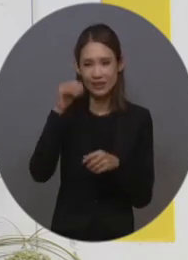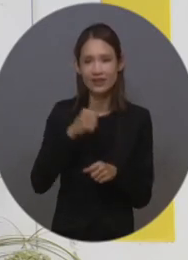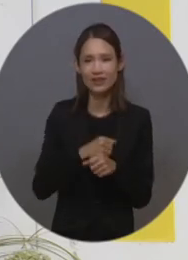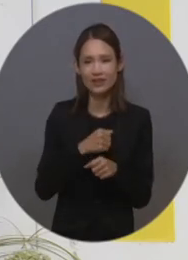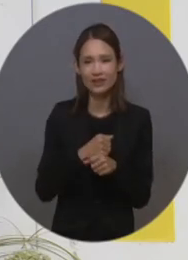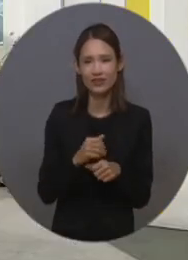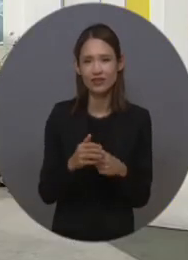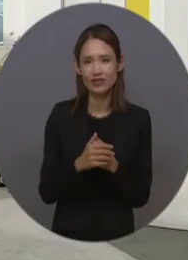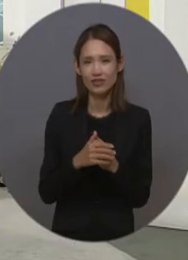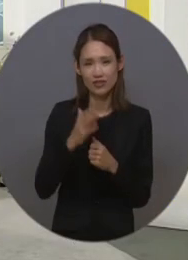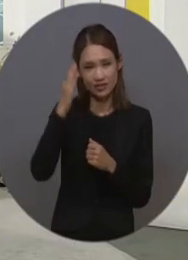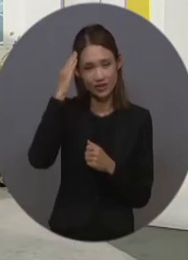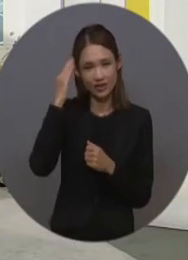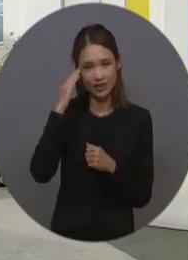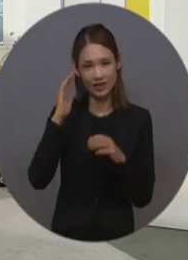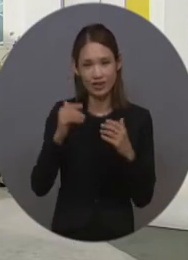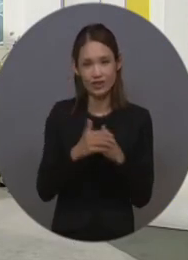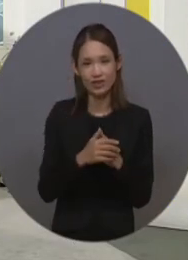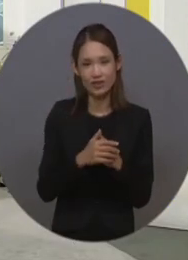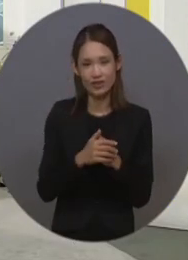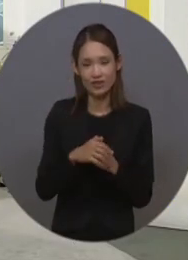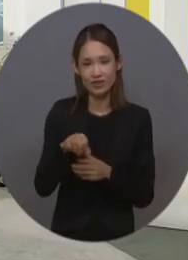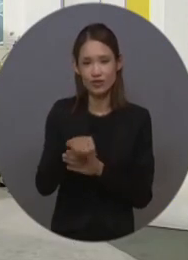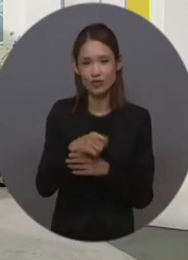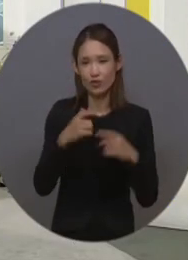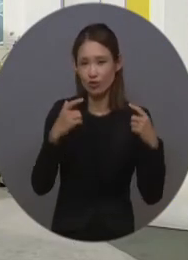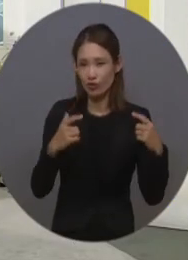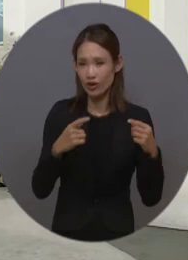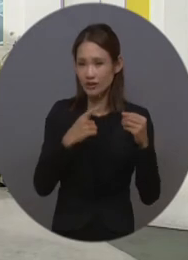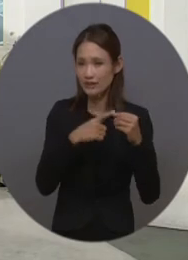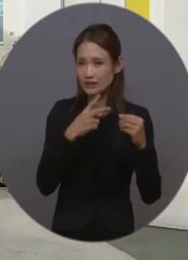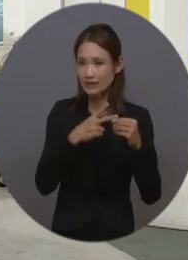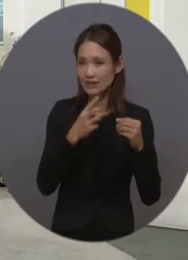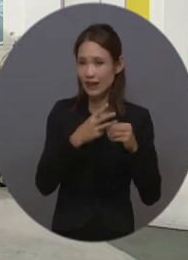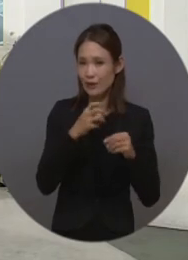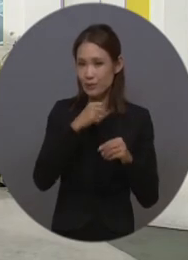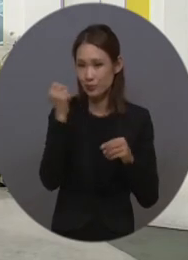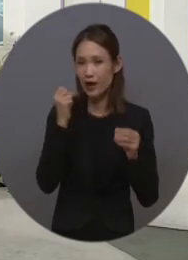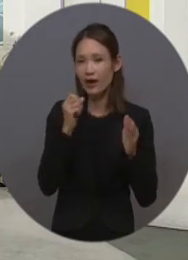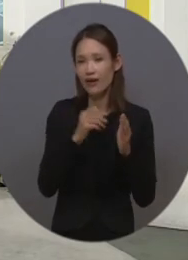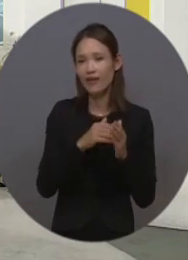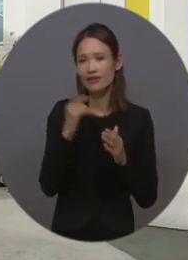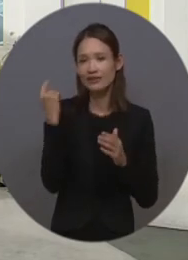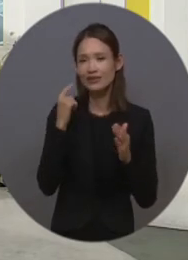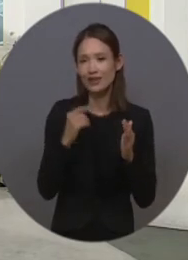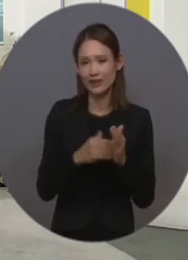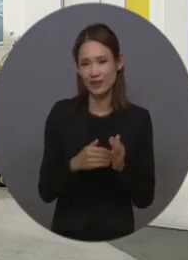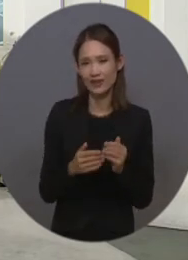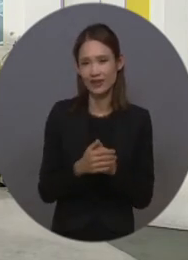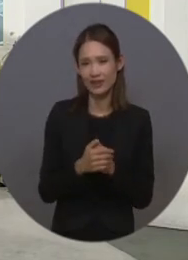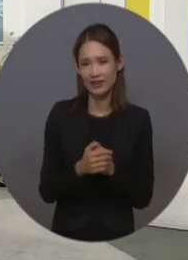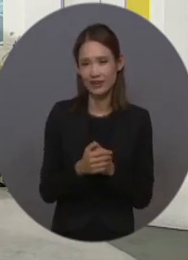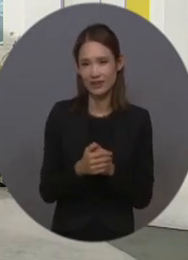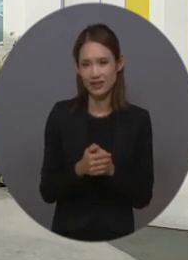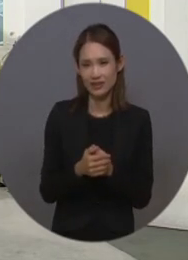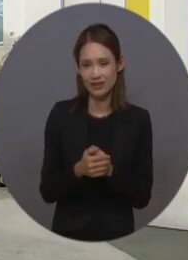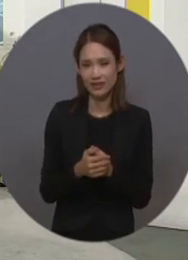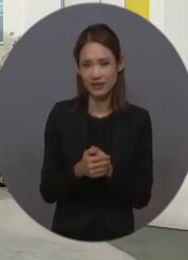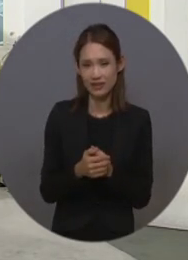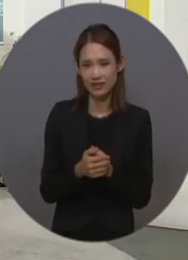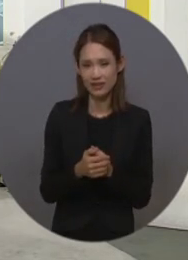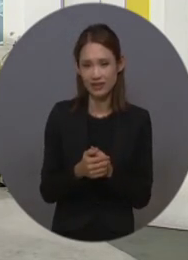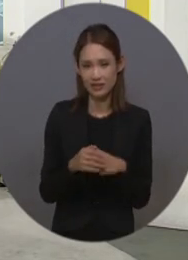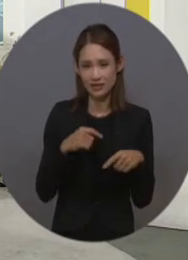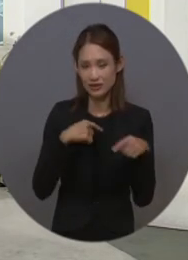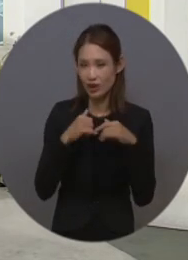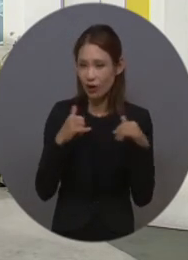그래도 사실 대한민국 정치 1번지 종로구에서 삼선하셨으면 당연히 그 말 들어야죠. 네. 네. 그래서 이제